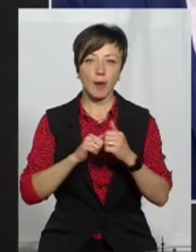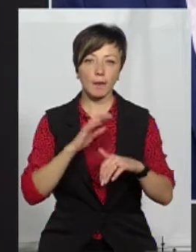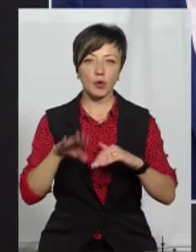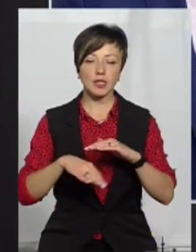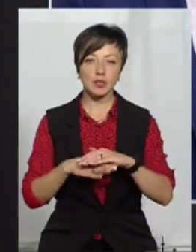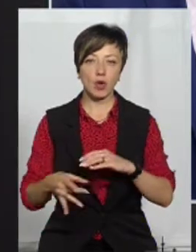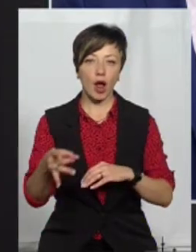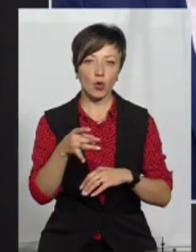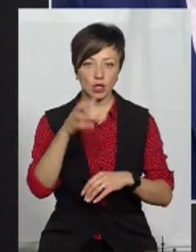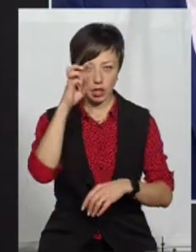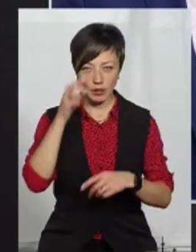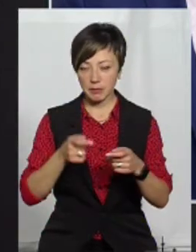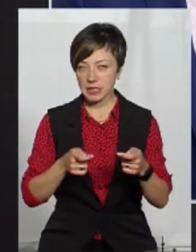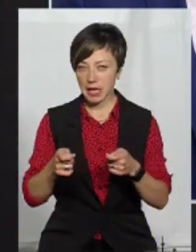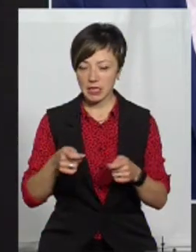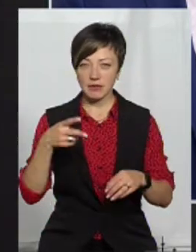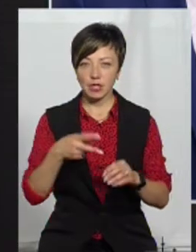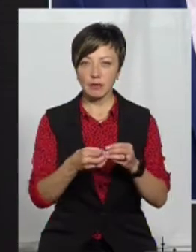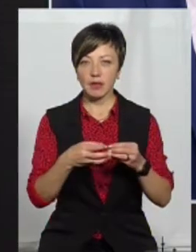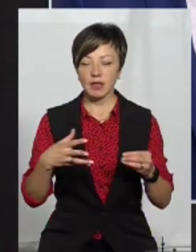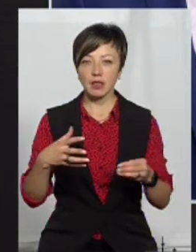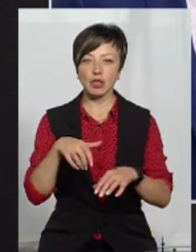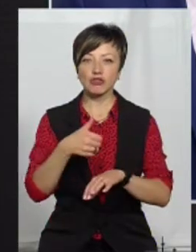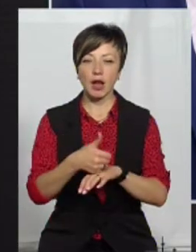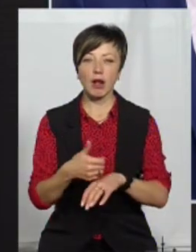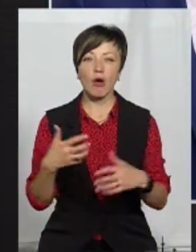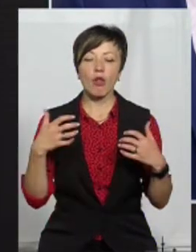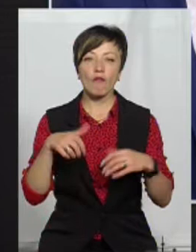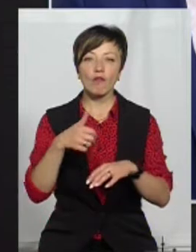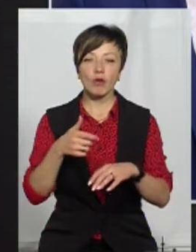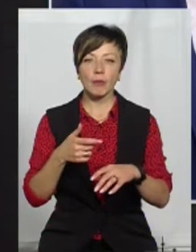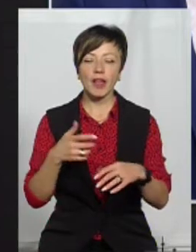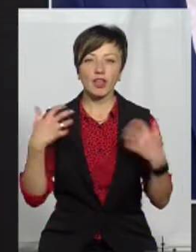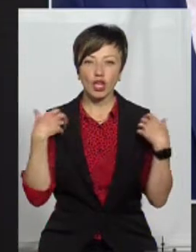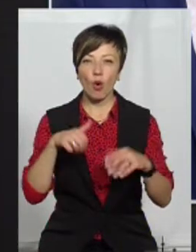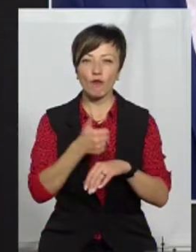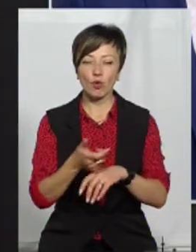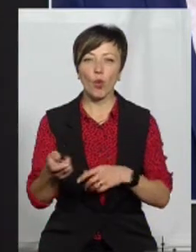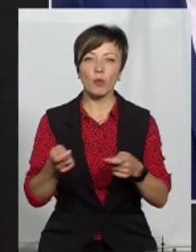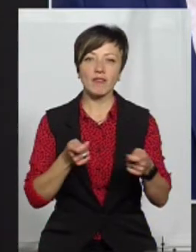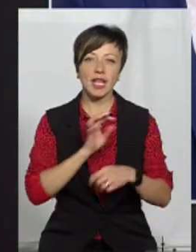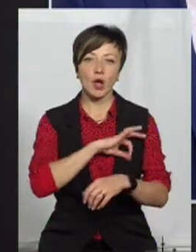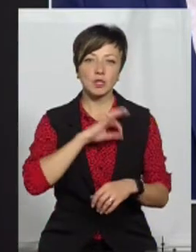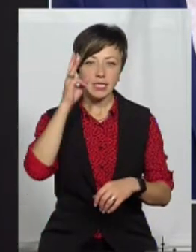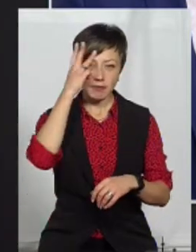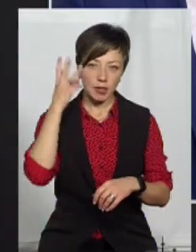Кам'янець-Подільської РДА. З 2015-го начальник головного територіального управління юстиції у Хмельницькій